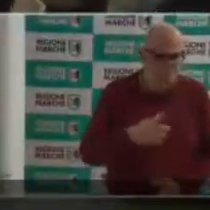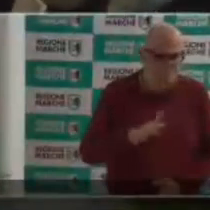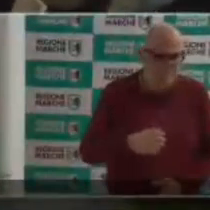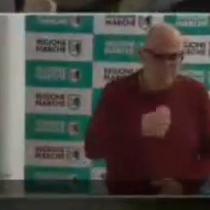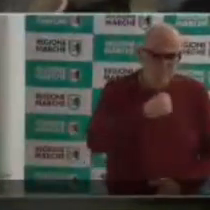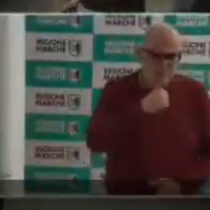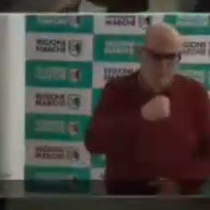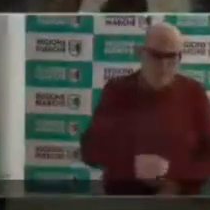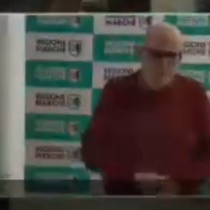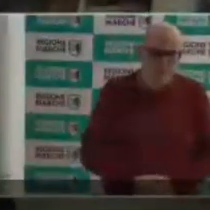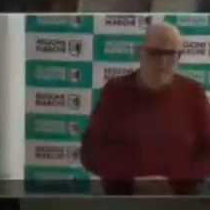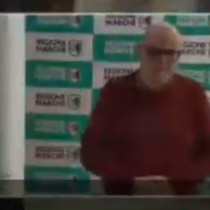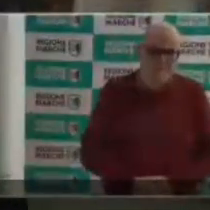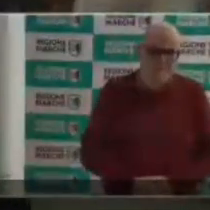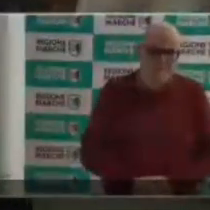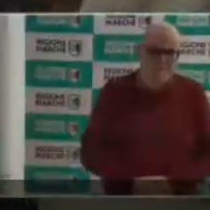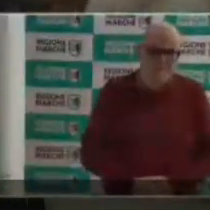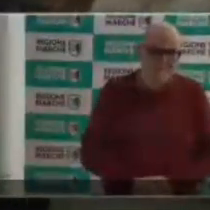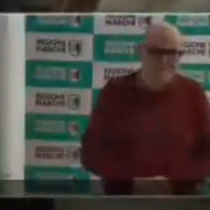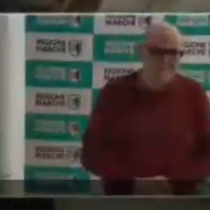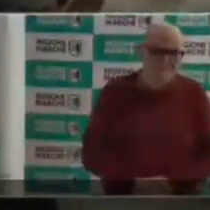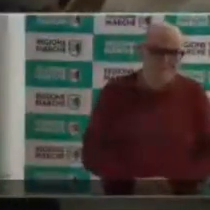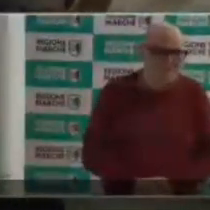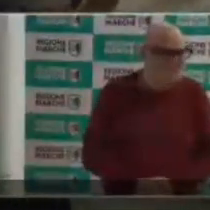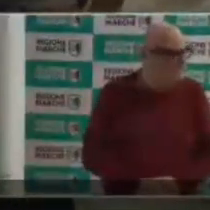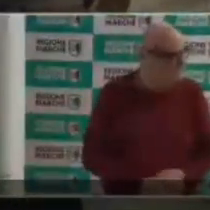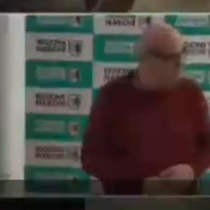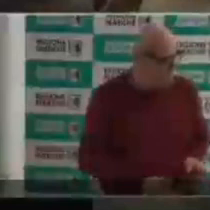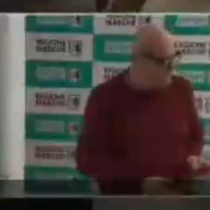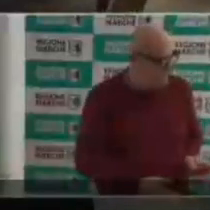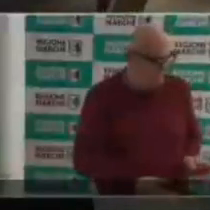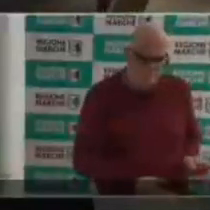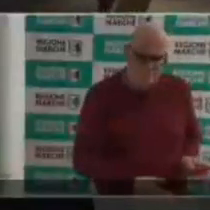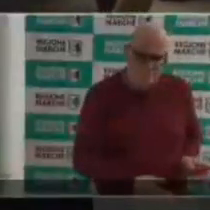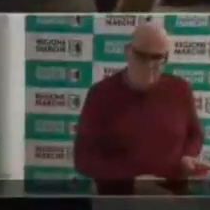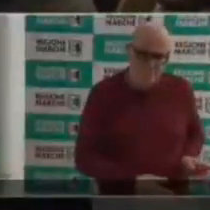colleghi? Sì, no, qualche esempio, intanto. Mi scuso per il ritardo,